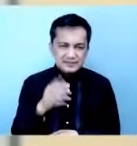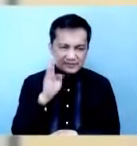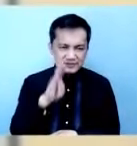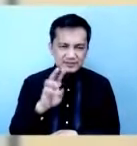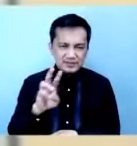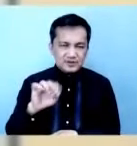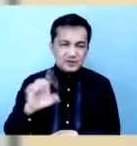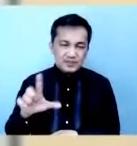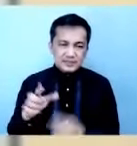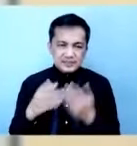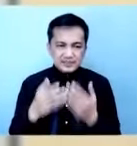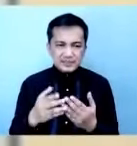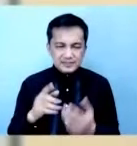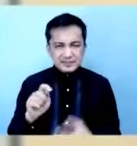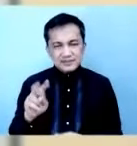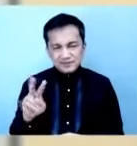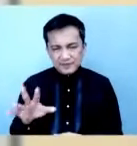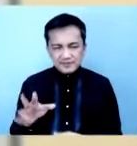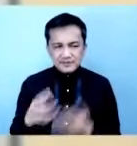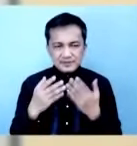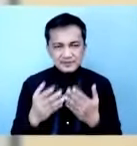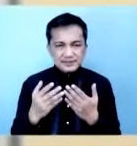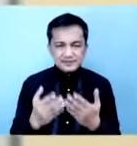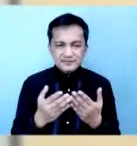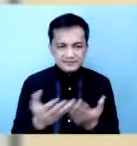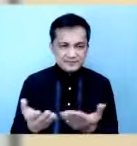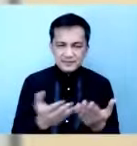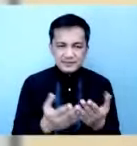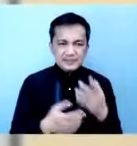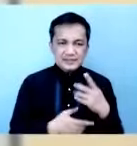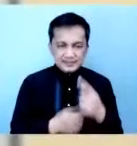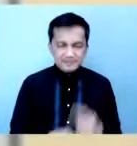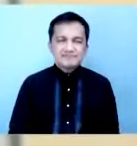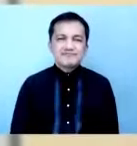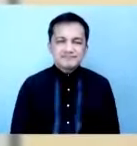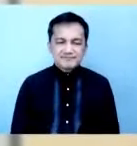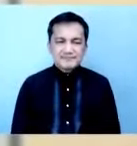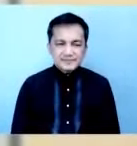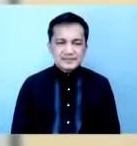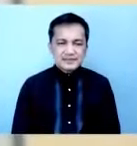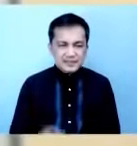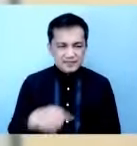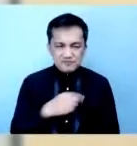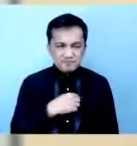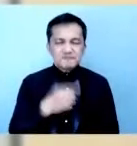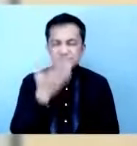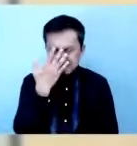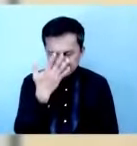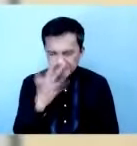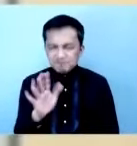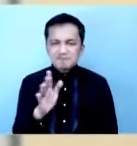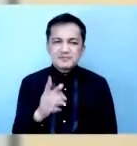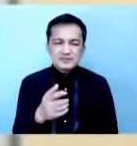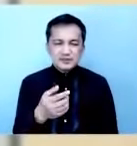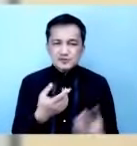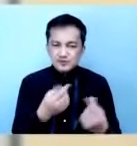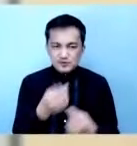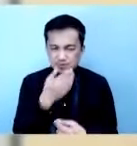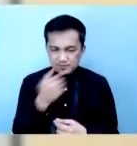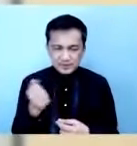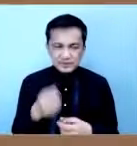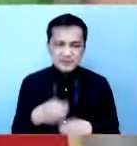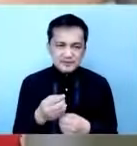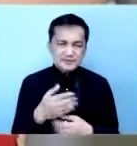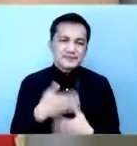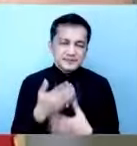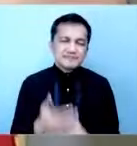much. And syempre sa TV5, maraming salamat ho sa pagtitiwala. Gagalingan ho namin, gagawin namin ang best namin para makapagpasaya ng